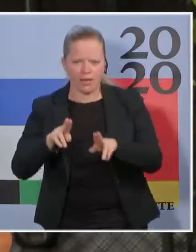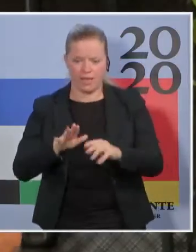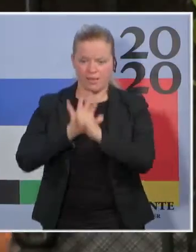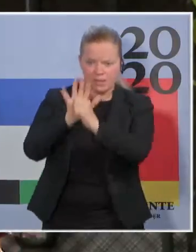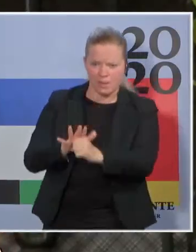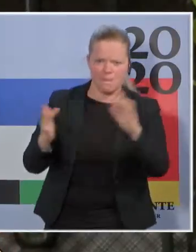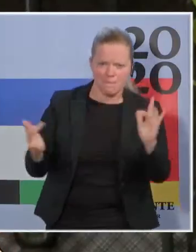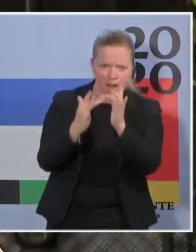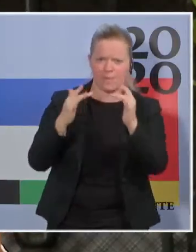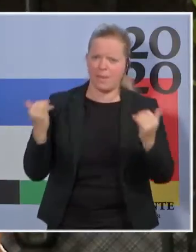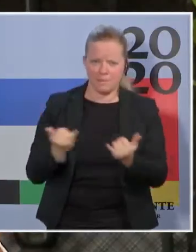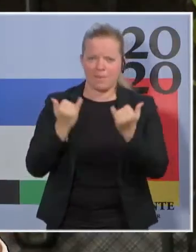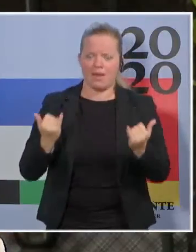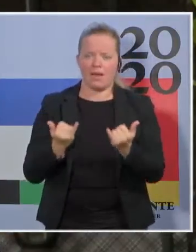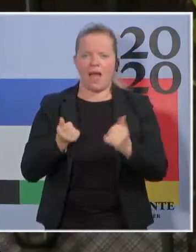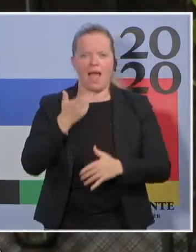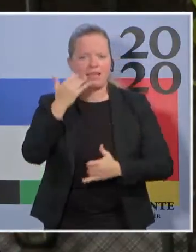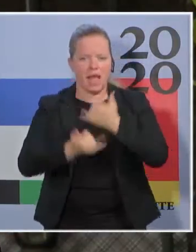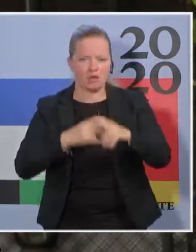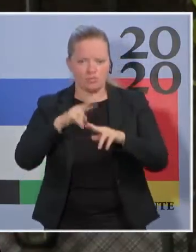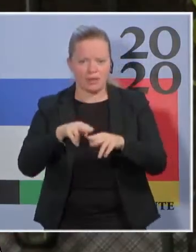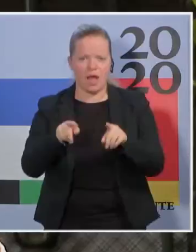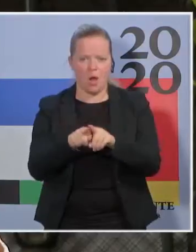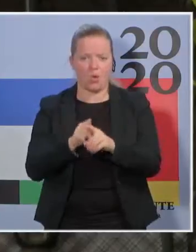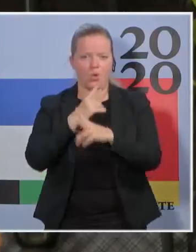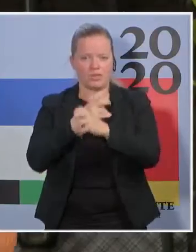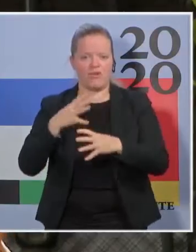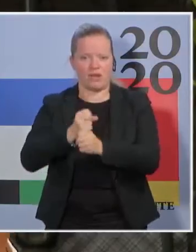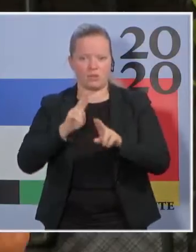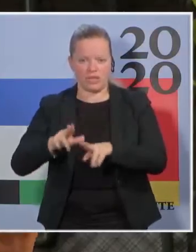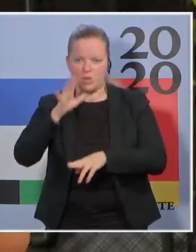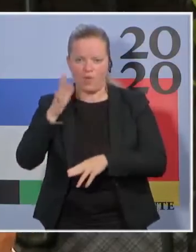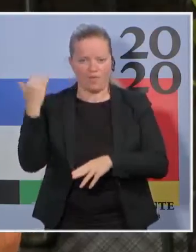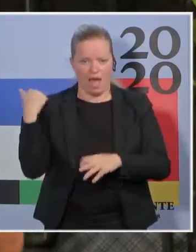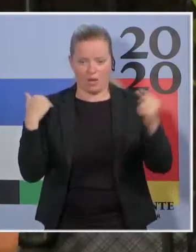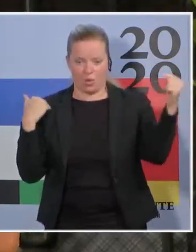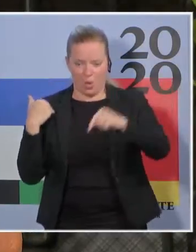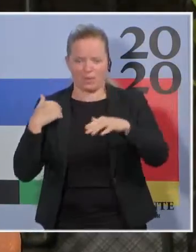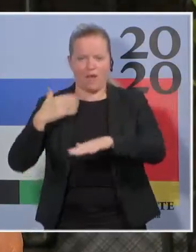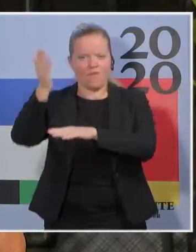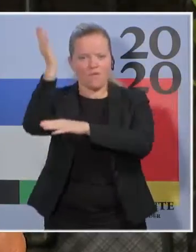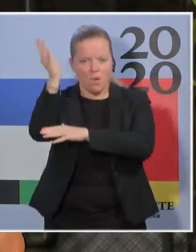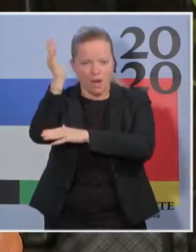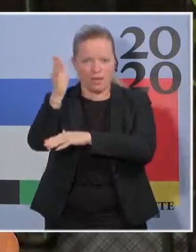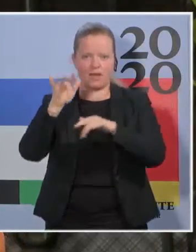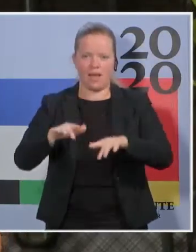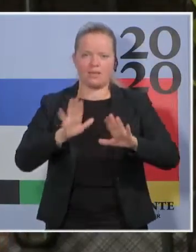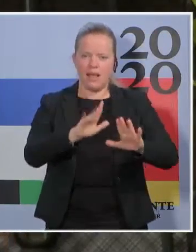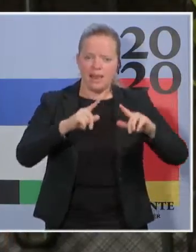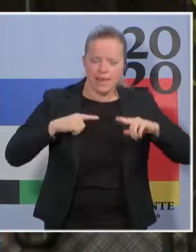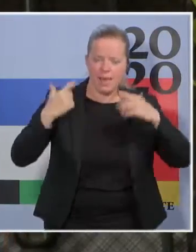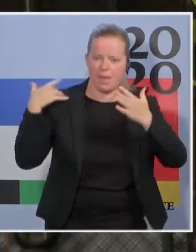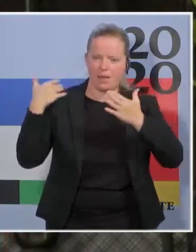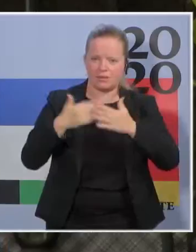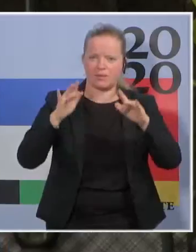eingesetzt. Und sie hat dann einige Jahre später auch im österreichischen Verfassungsgerichtshof einen Vortrag über ihr Leben und vor allem für Frauenrechte